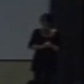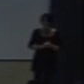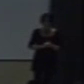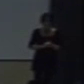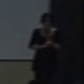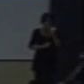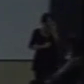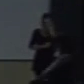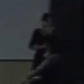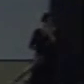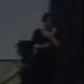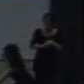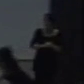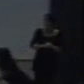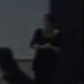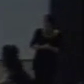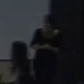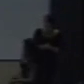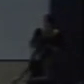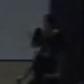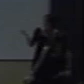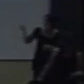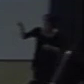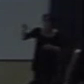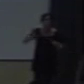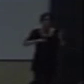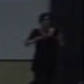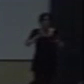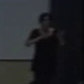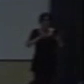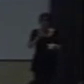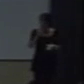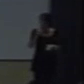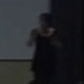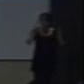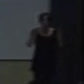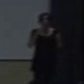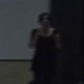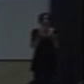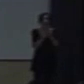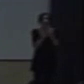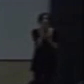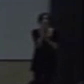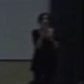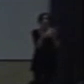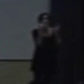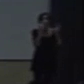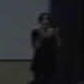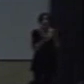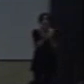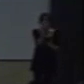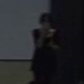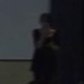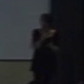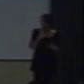Em té la sensació, li demanava la paraula, que aquesta responsabilitat social, quan parlem de fotoperiodisme, pràcticament no es qüestiona. No?